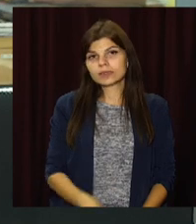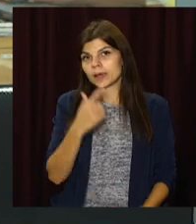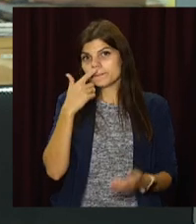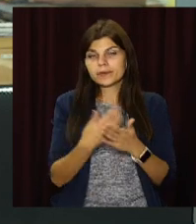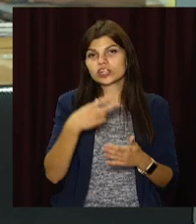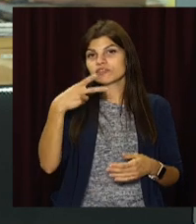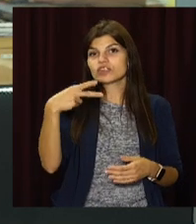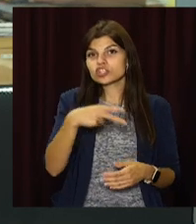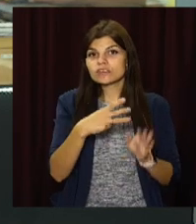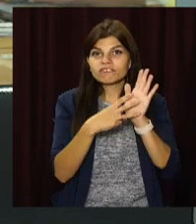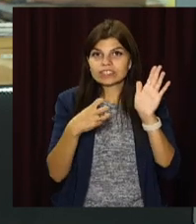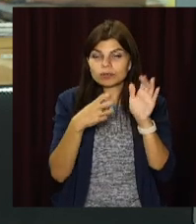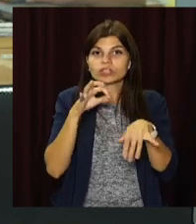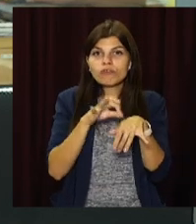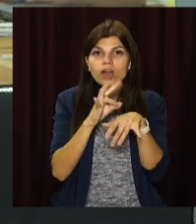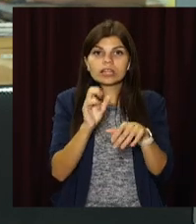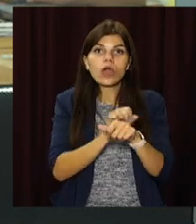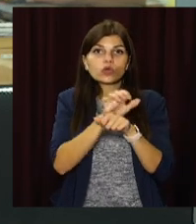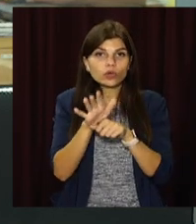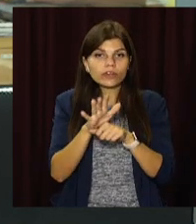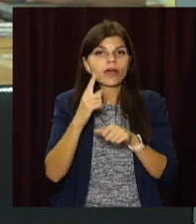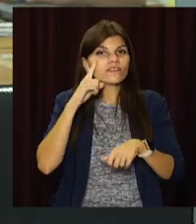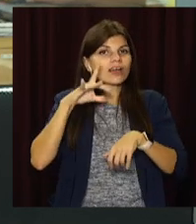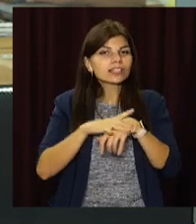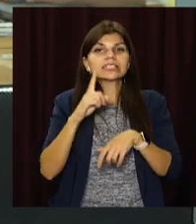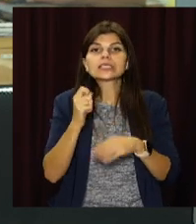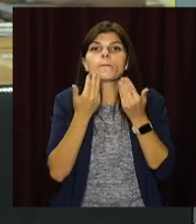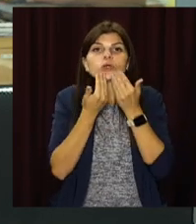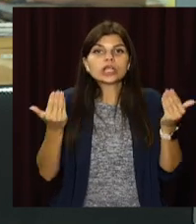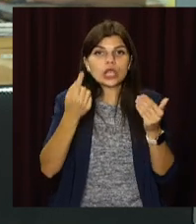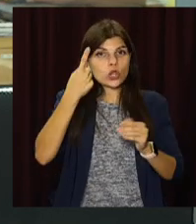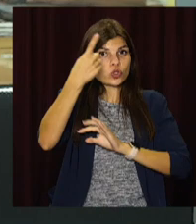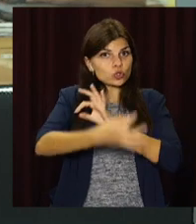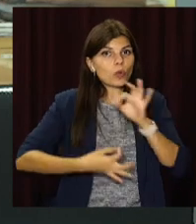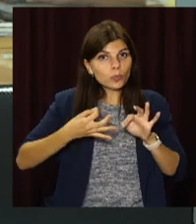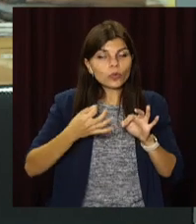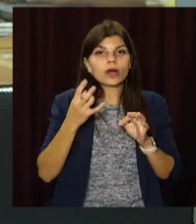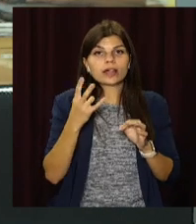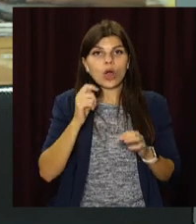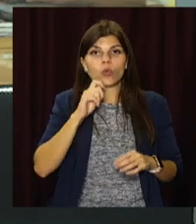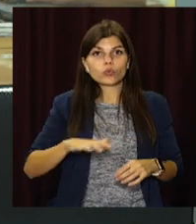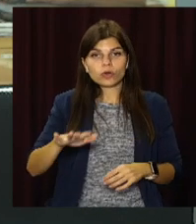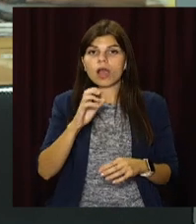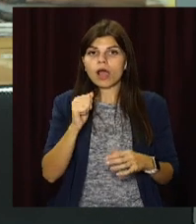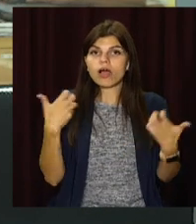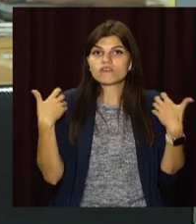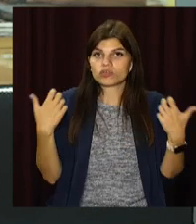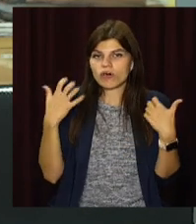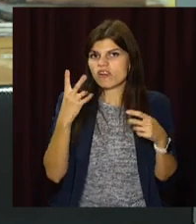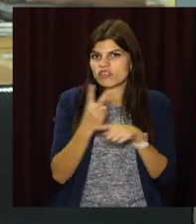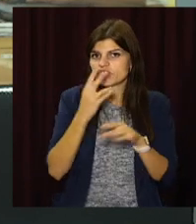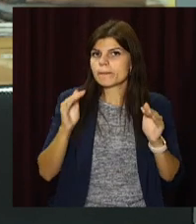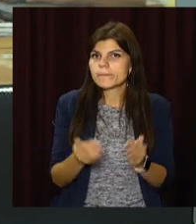Майже 2800 захворілих на коронавірус виявили за останню добу в Україні. Одужали вдвічі менше людей.